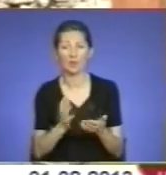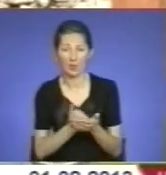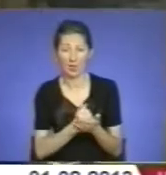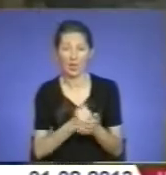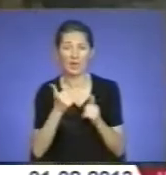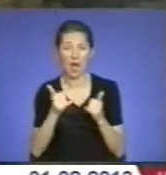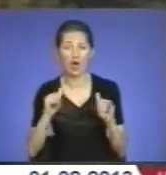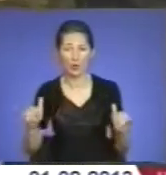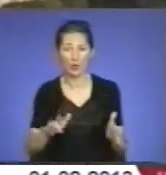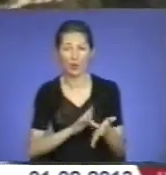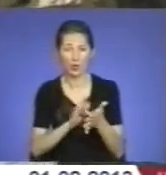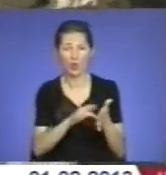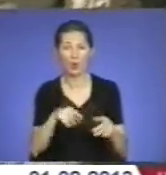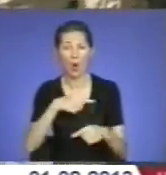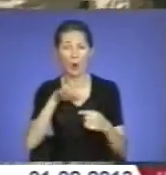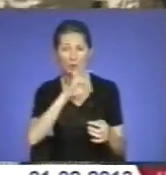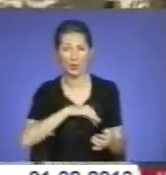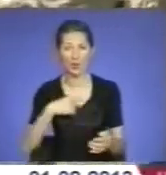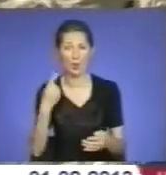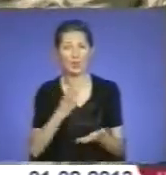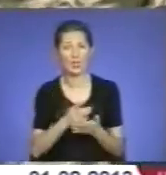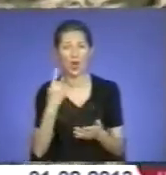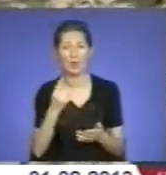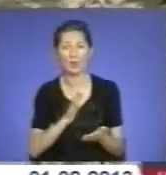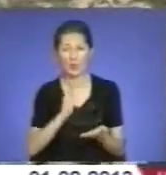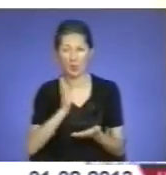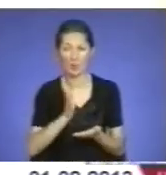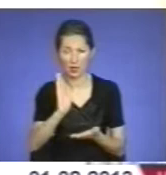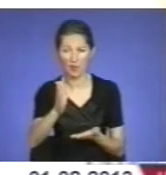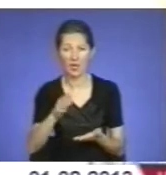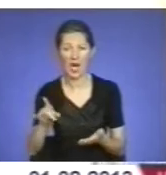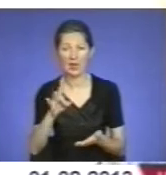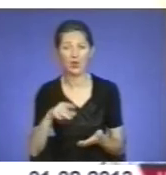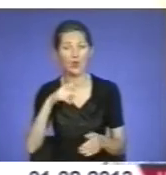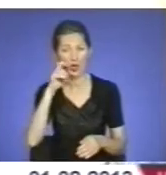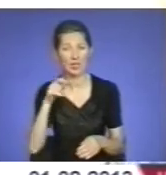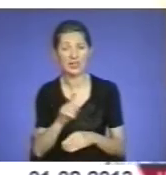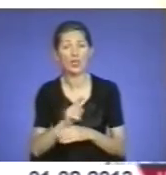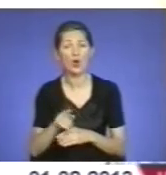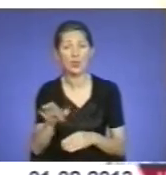культурно-рекреаційного бізнесу, область є одним із найперспективніших регіонів України. Тернопільщина має